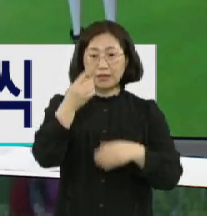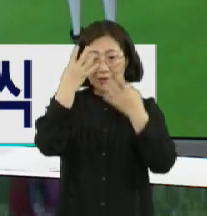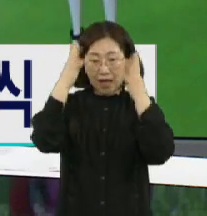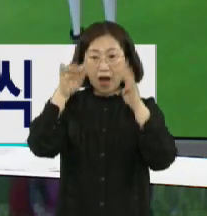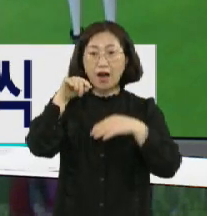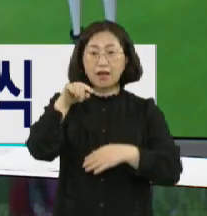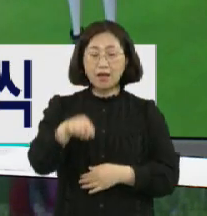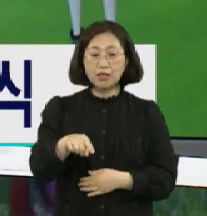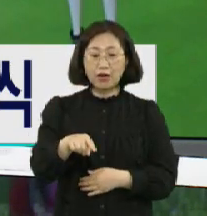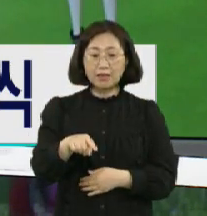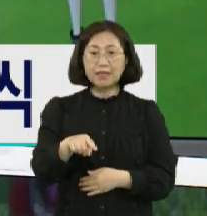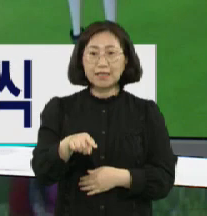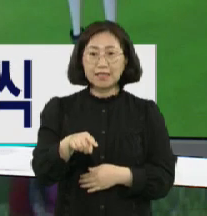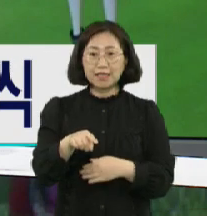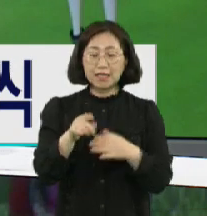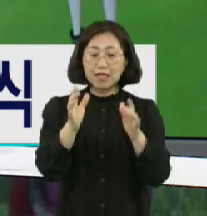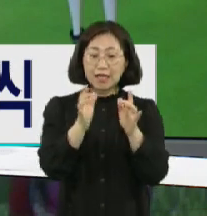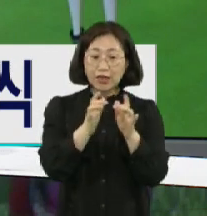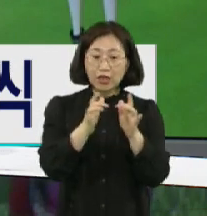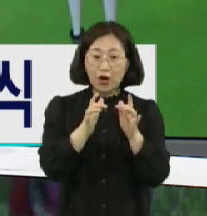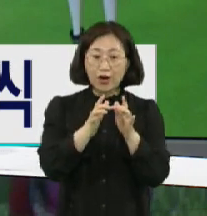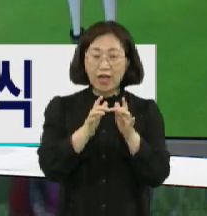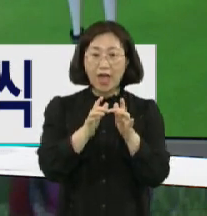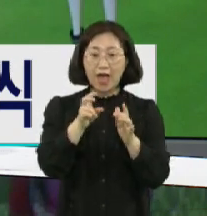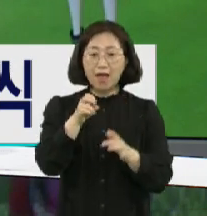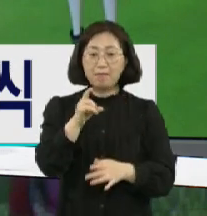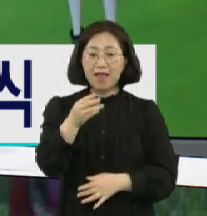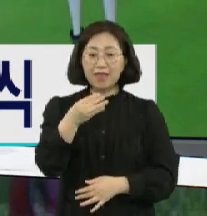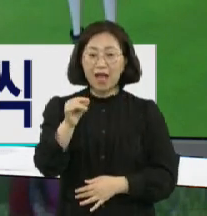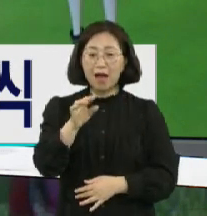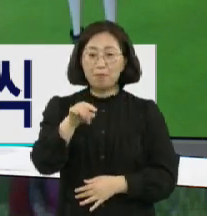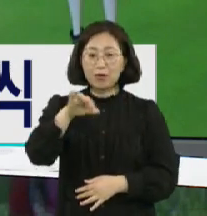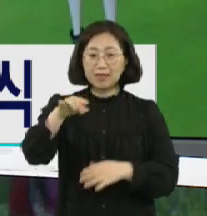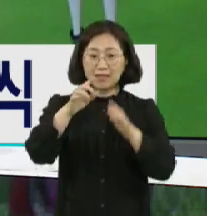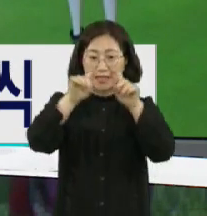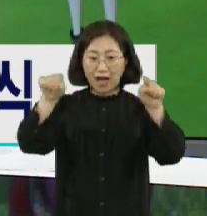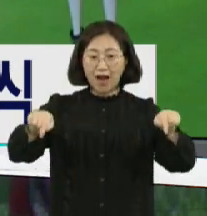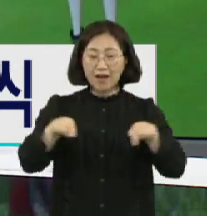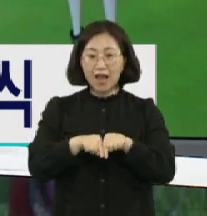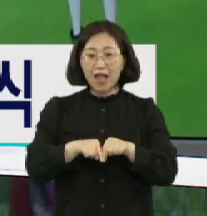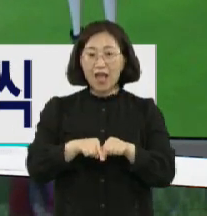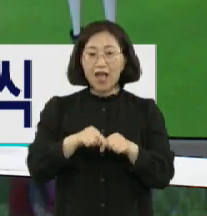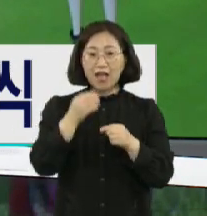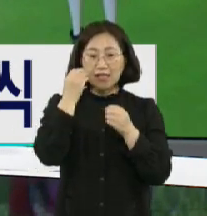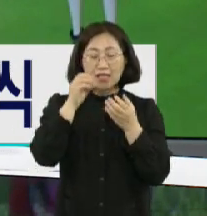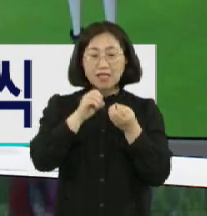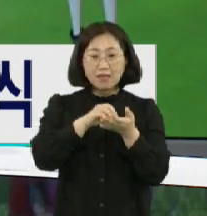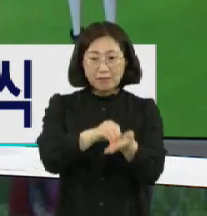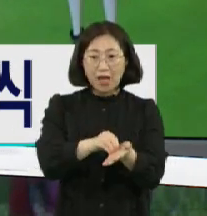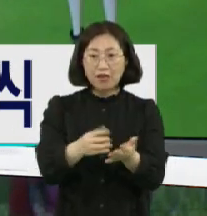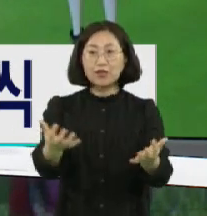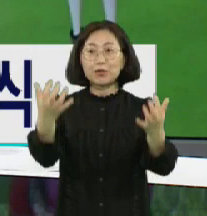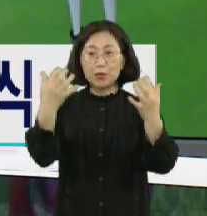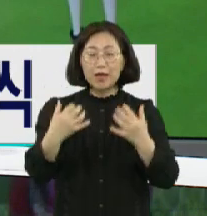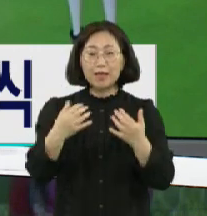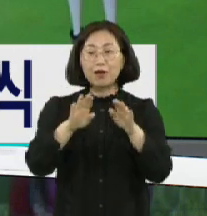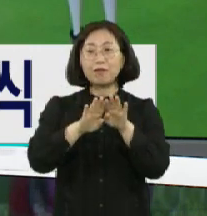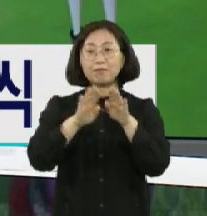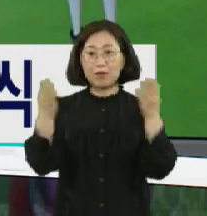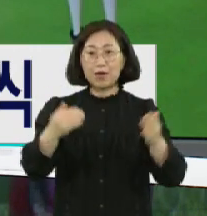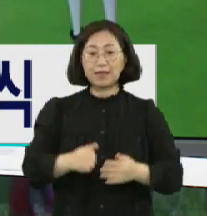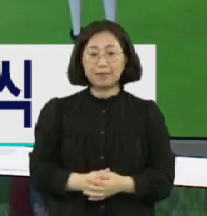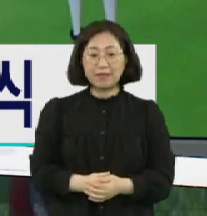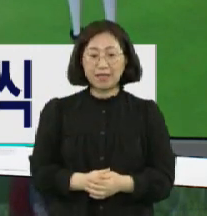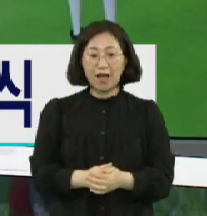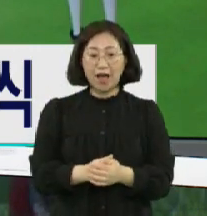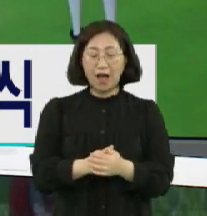메타버스에 모든 신입생들을 불러 나름 성대하게 입학식을 치렀는데요. 메타버스 안에 대학 도시를 세우고